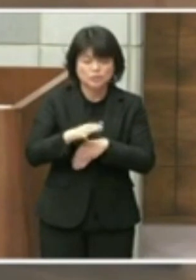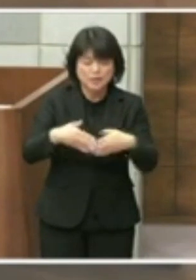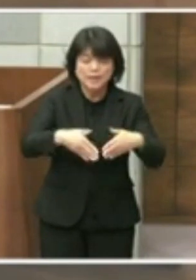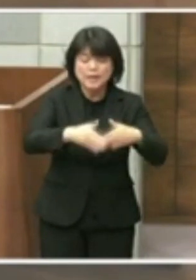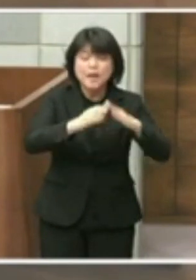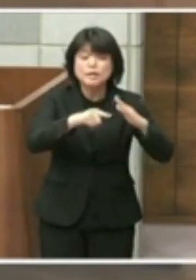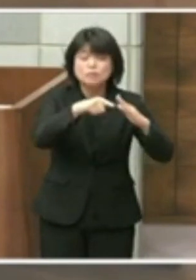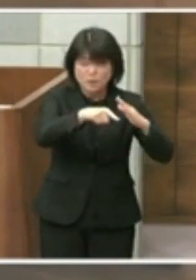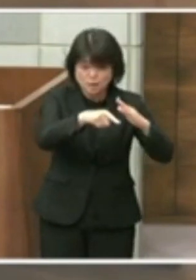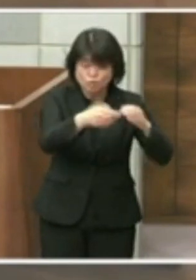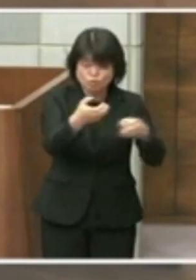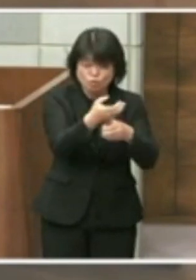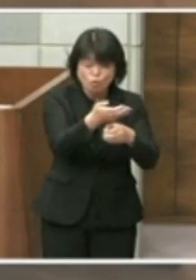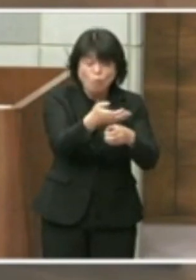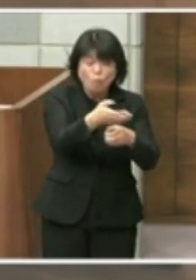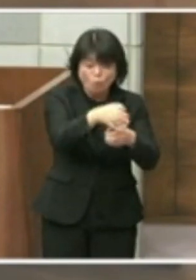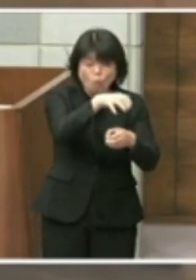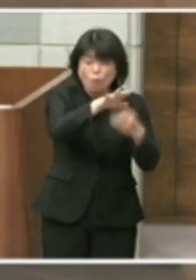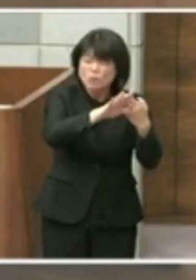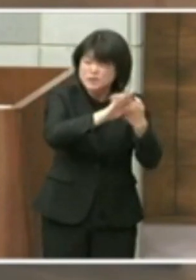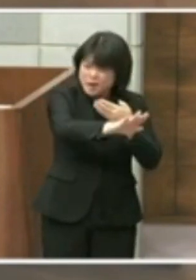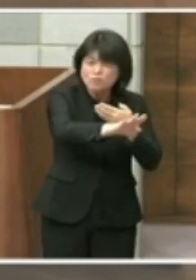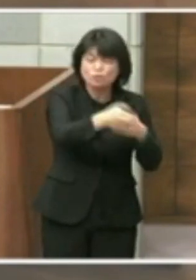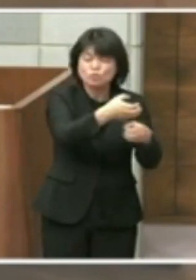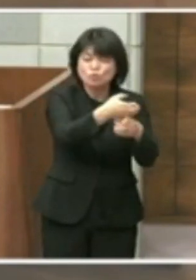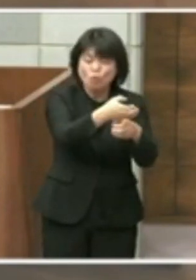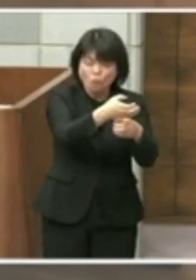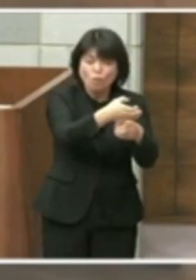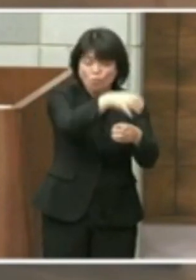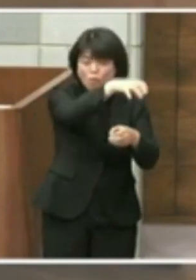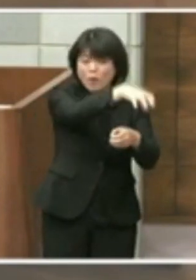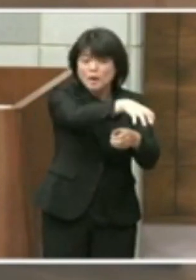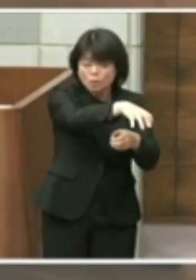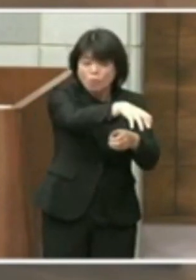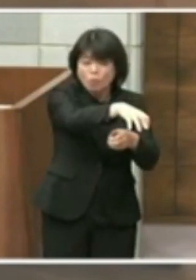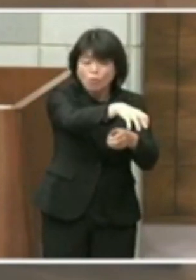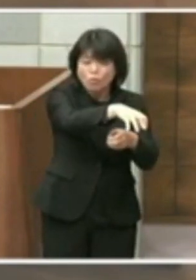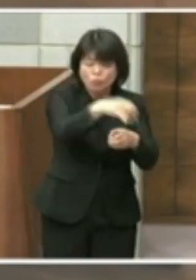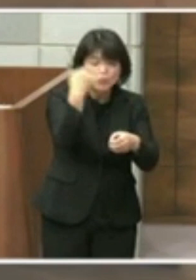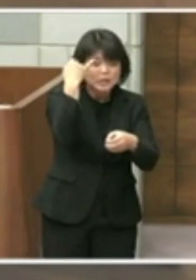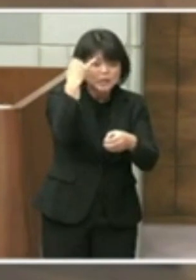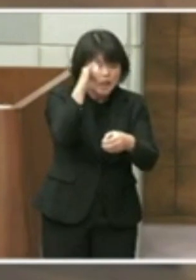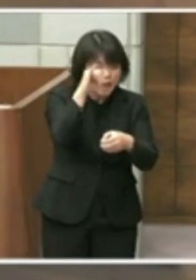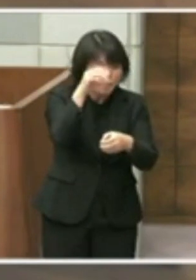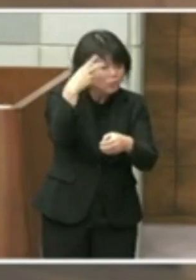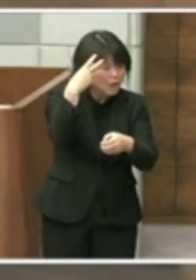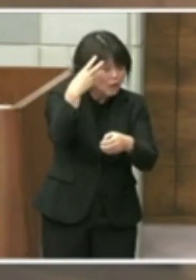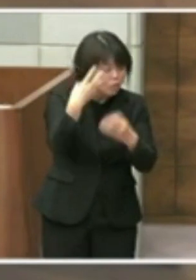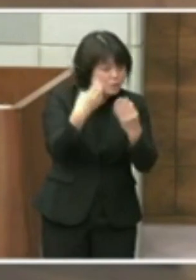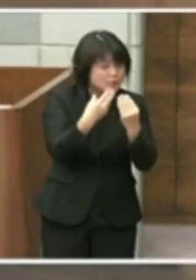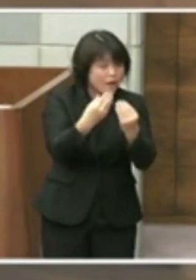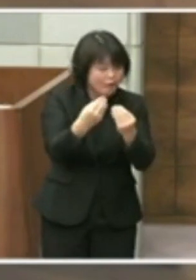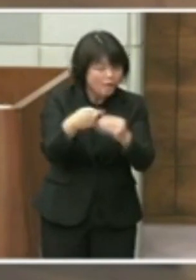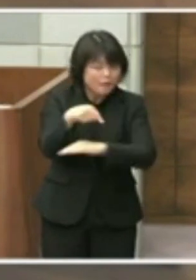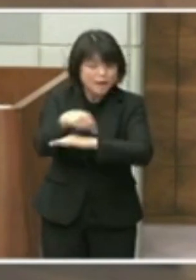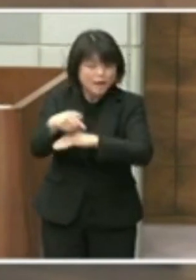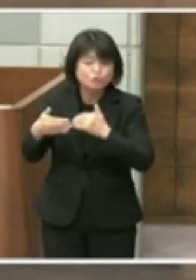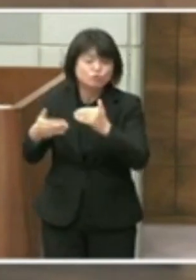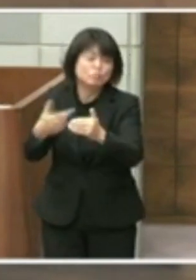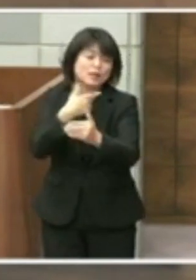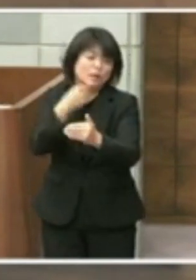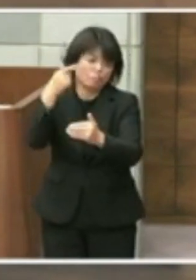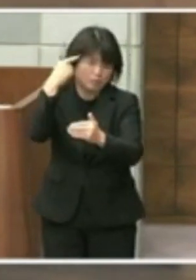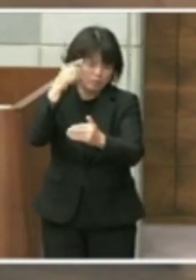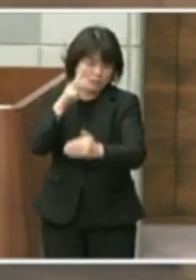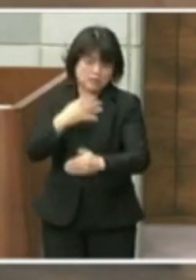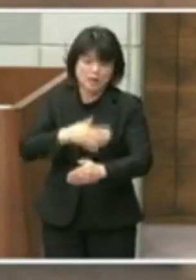されております違う消防本部の意見も参考にしながら計画を進めてまいりたいと思っておりますので、よろしくご理解い